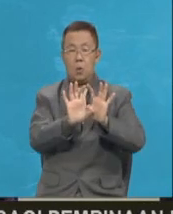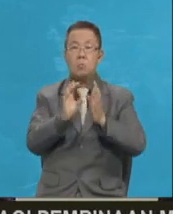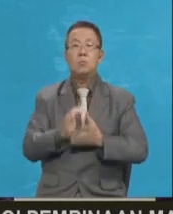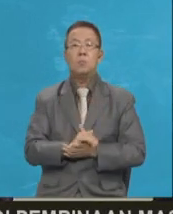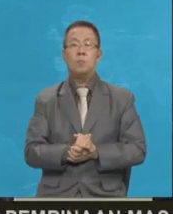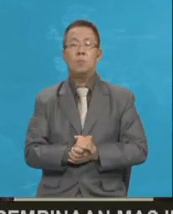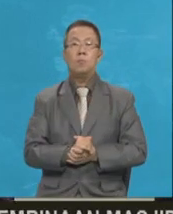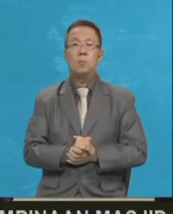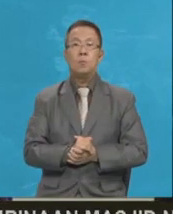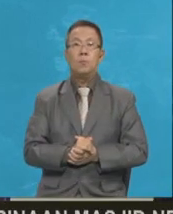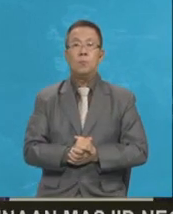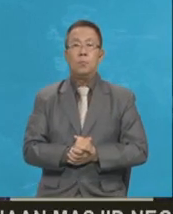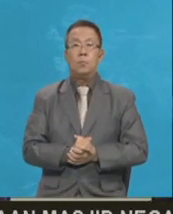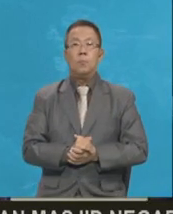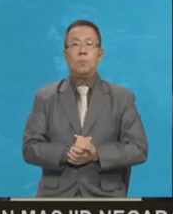berhad